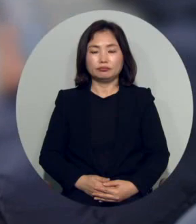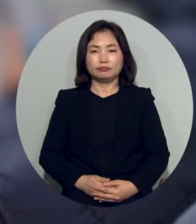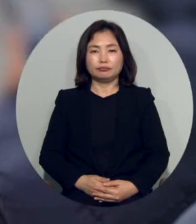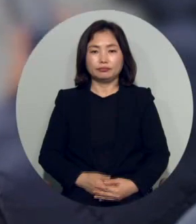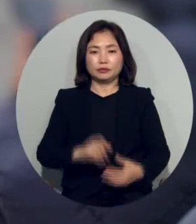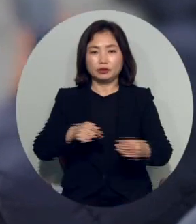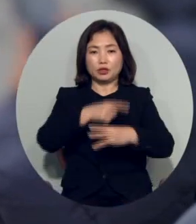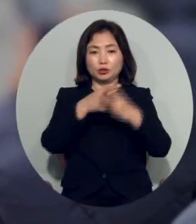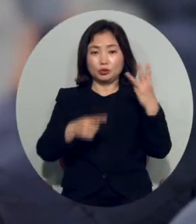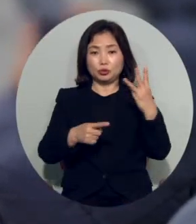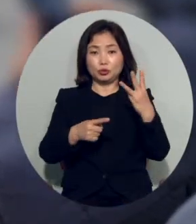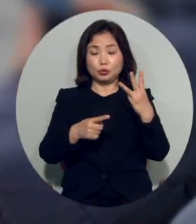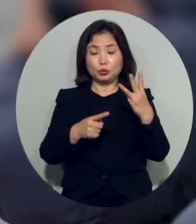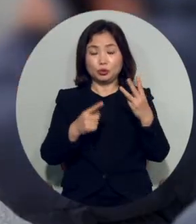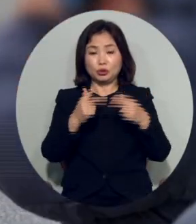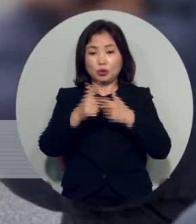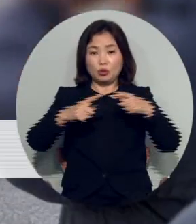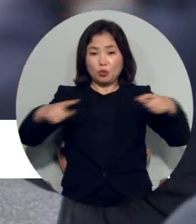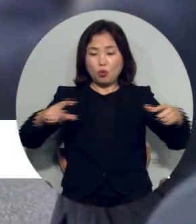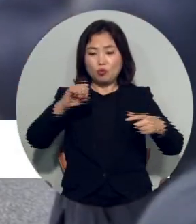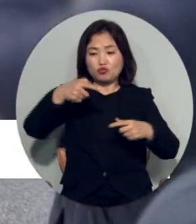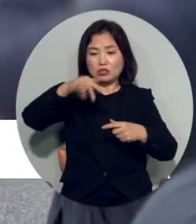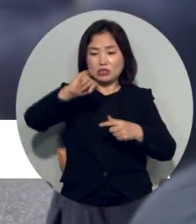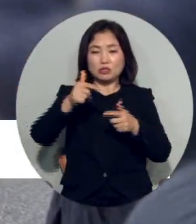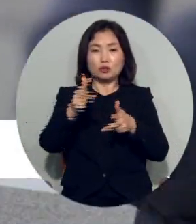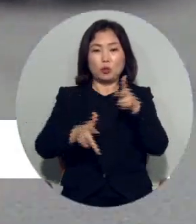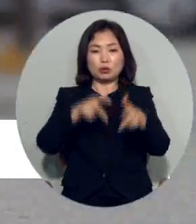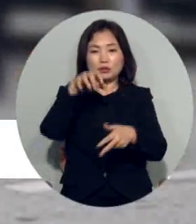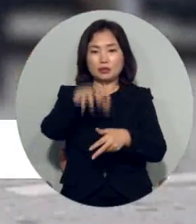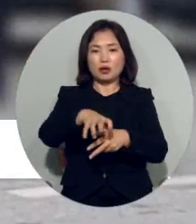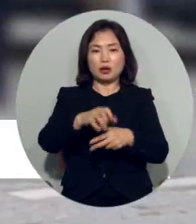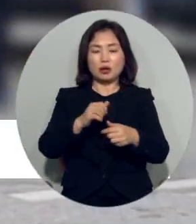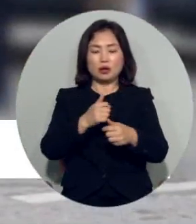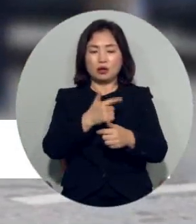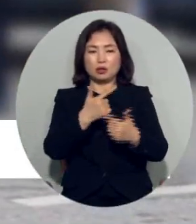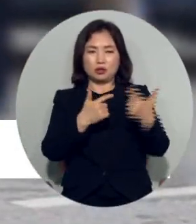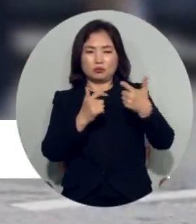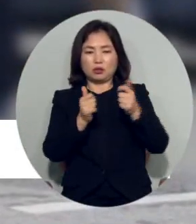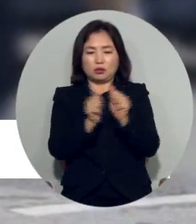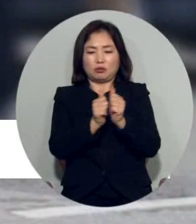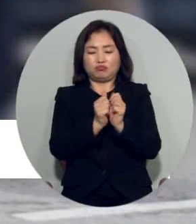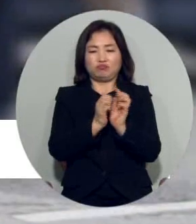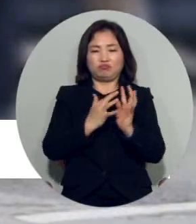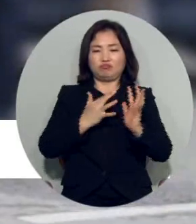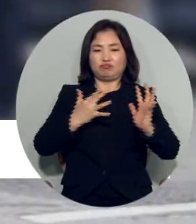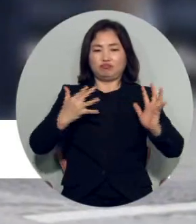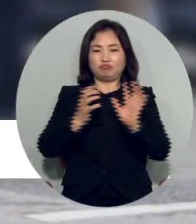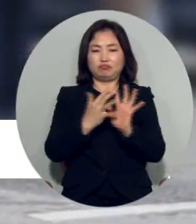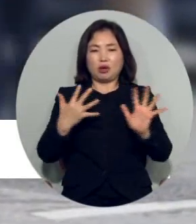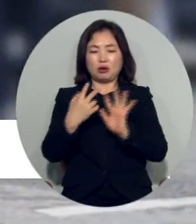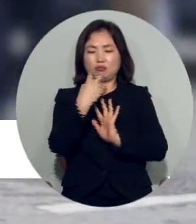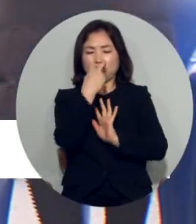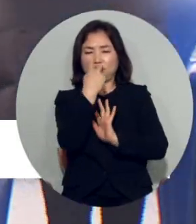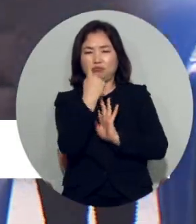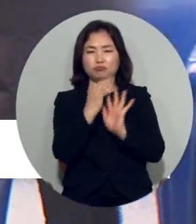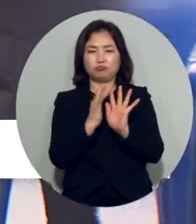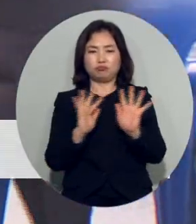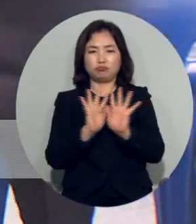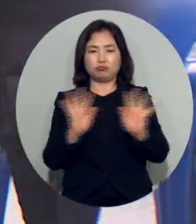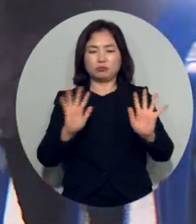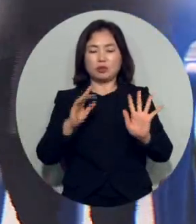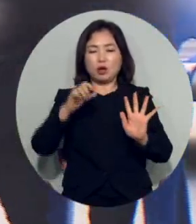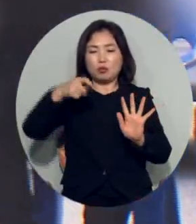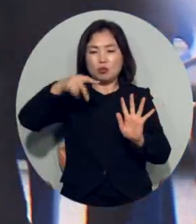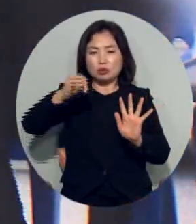상조 청리 산다 4 웅진폴리실리콘 공작 60여 면에 장정들이 공장 입구를 지키고 서 있습니다